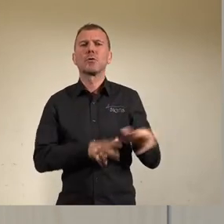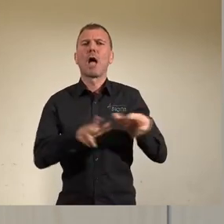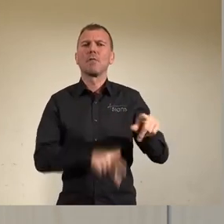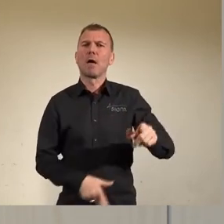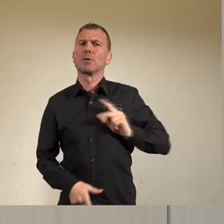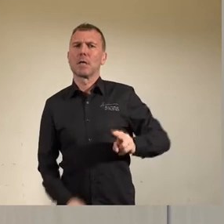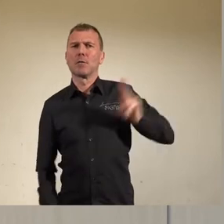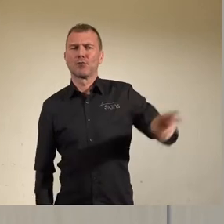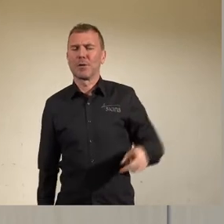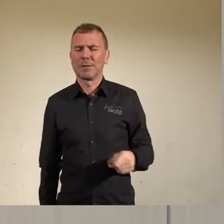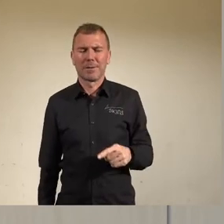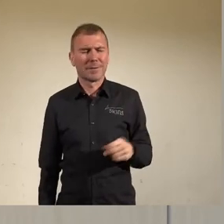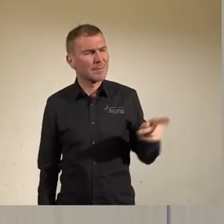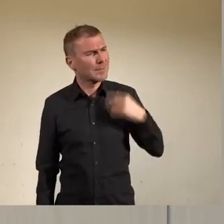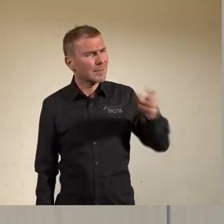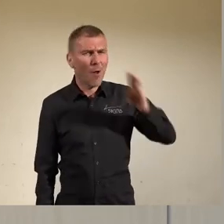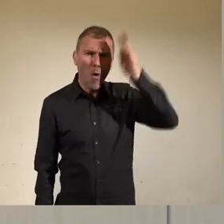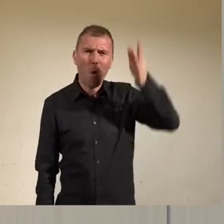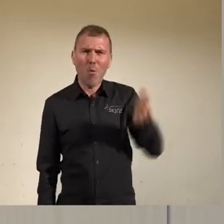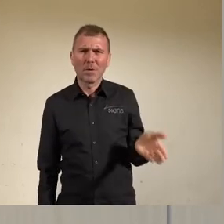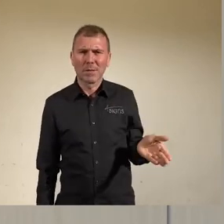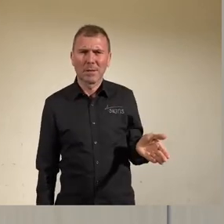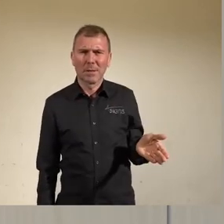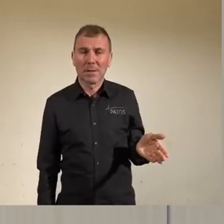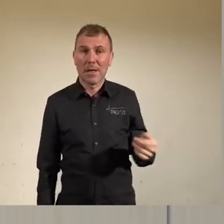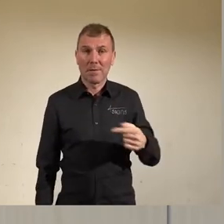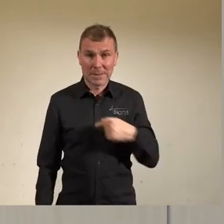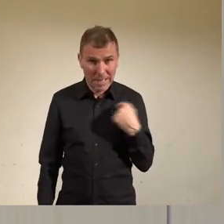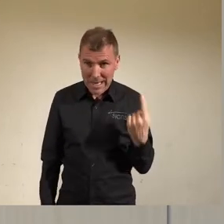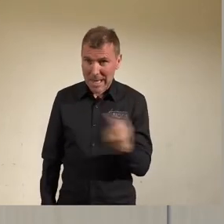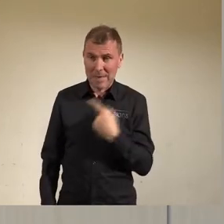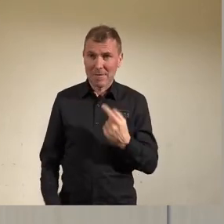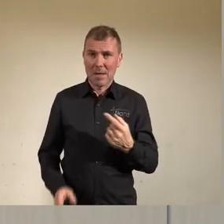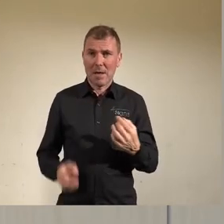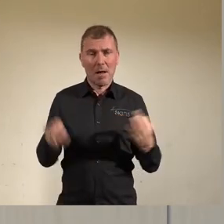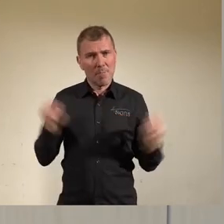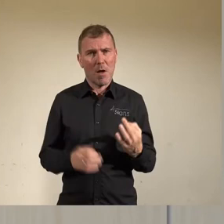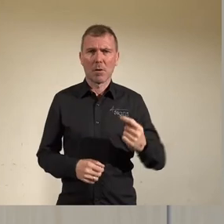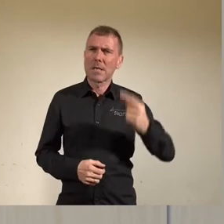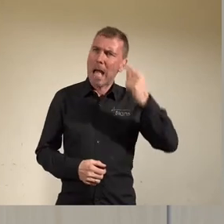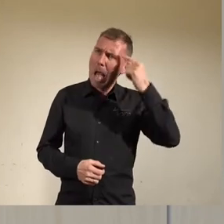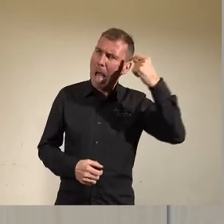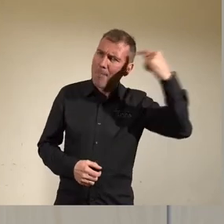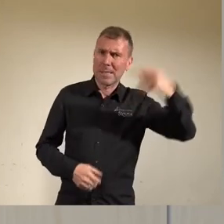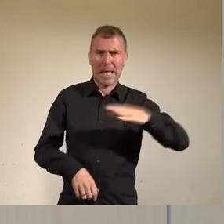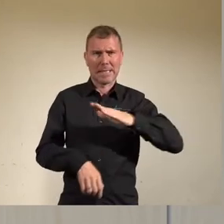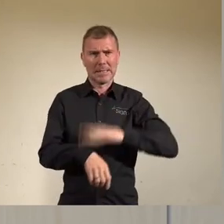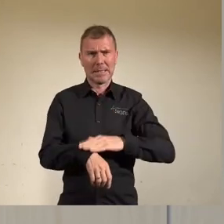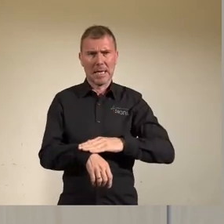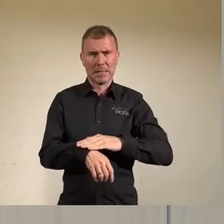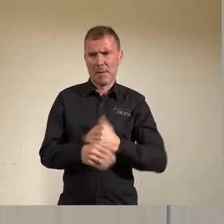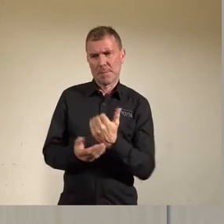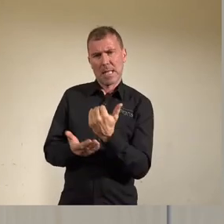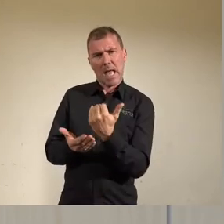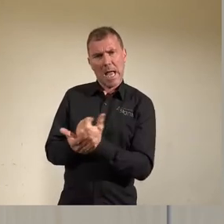Peter zuschieben, der redet Unfug. Was wir gemacht haben, ist uns Denkzeit zu geben. Wir halten Einsparungen in